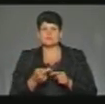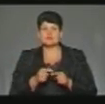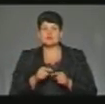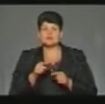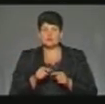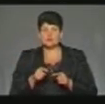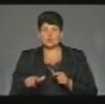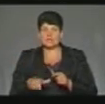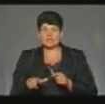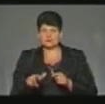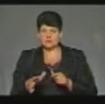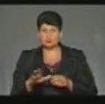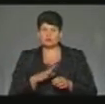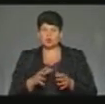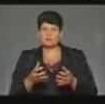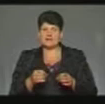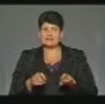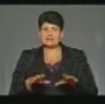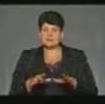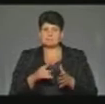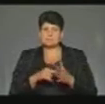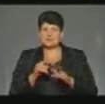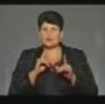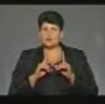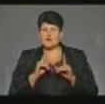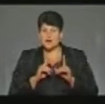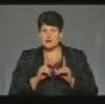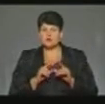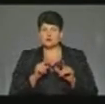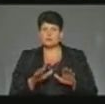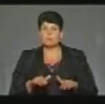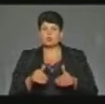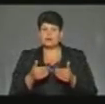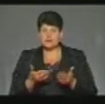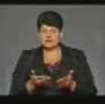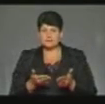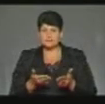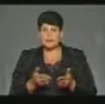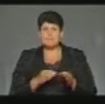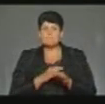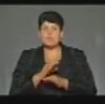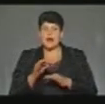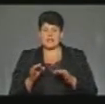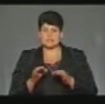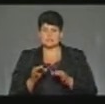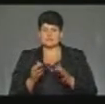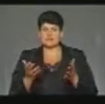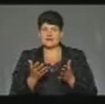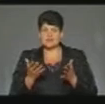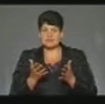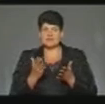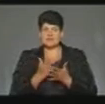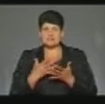цю ділянку дороги. Було прийнято рішення міською радою, і вони подали такий проект, який ми в